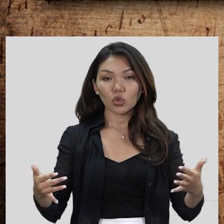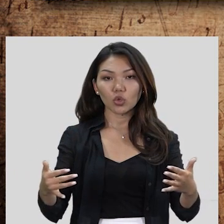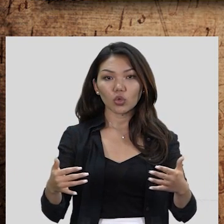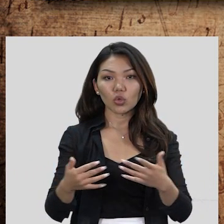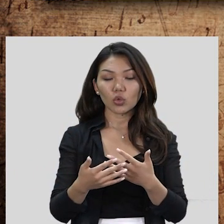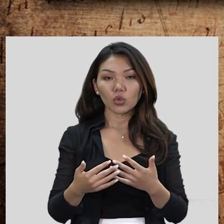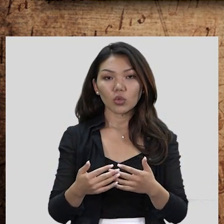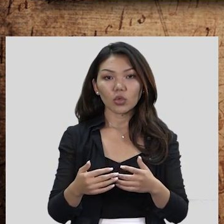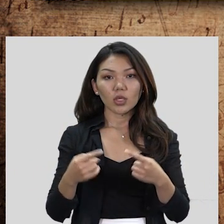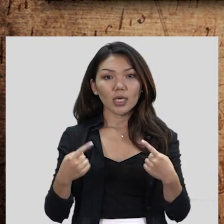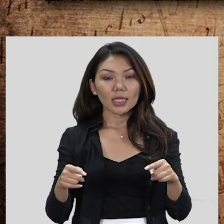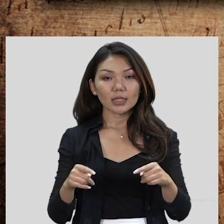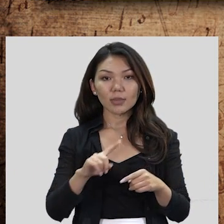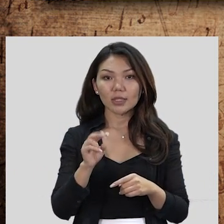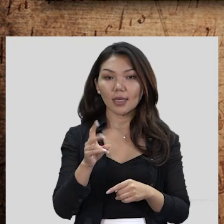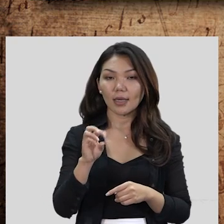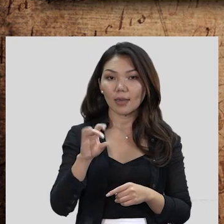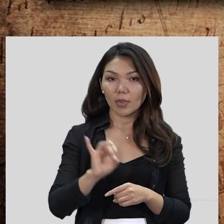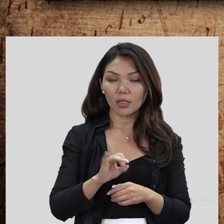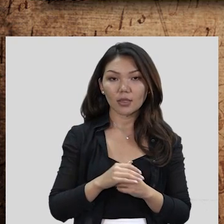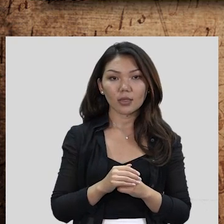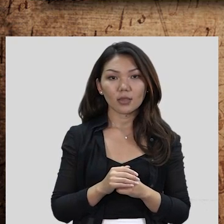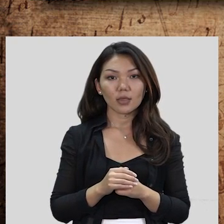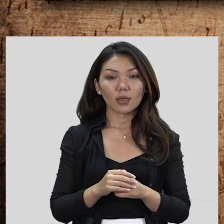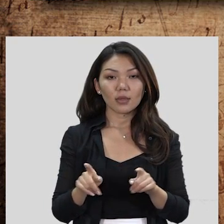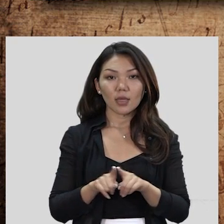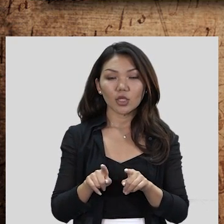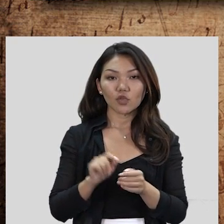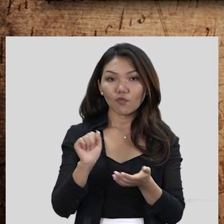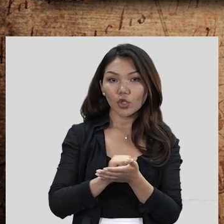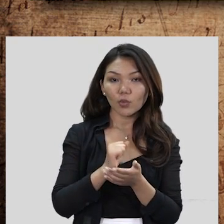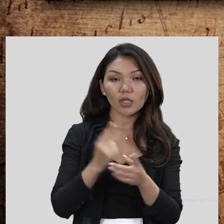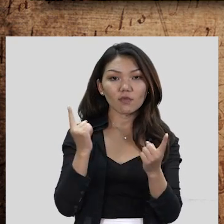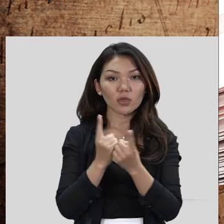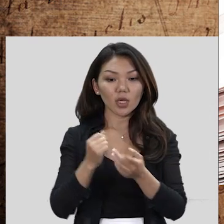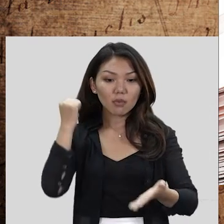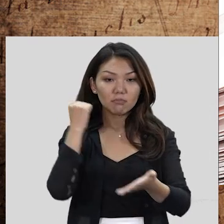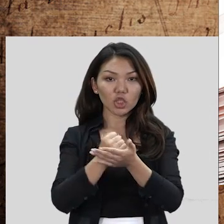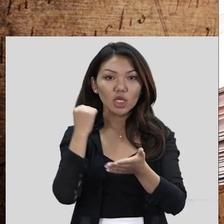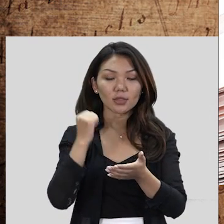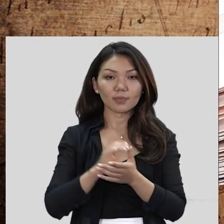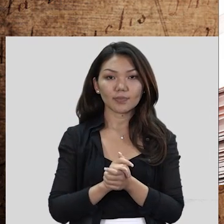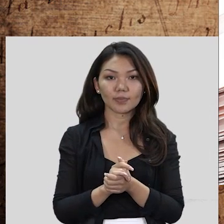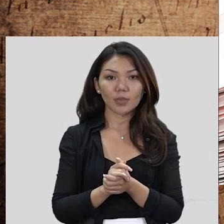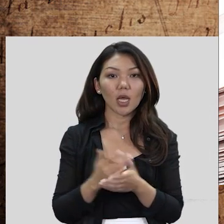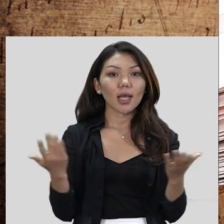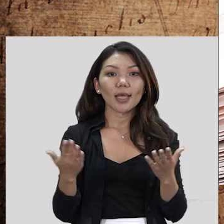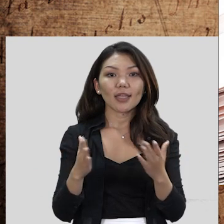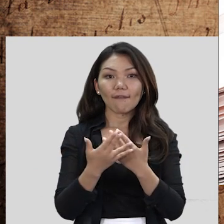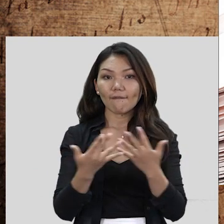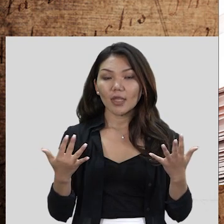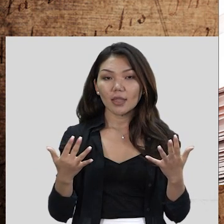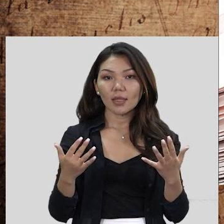в некоторых исторических документах они встречаются в качестве печати какие видов литров